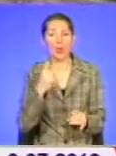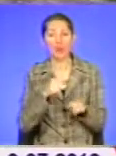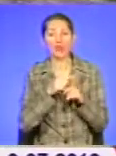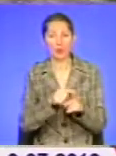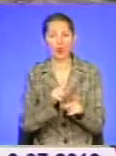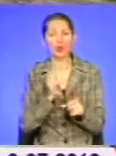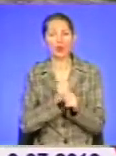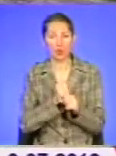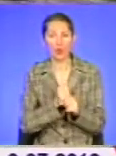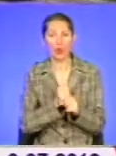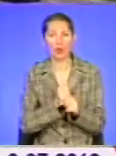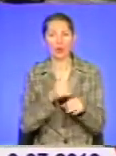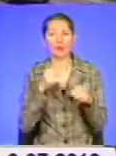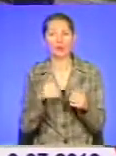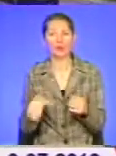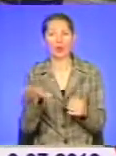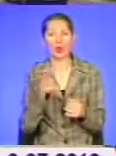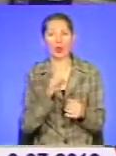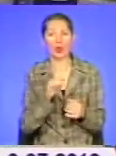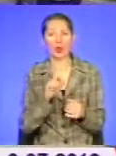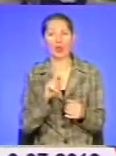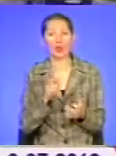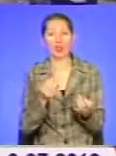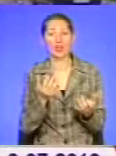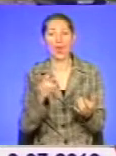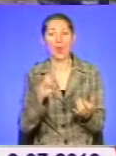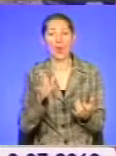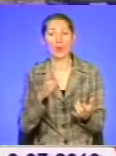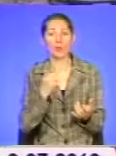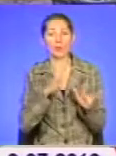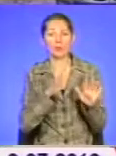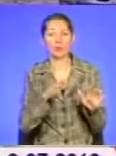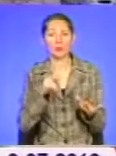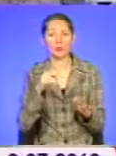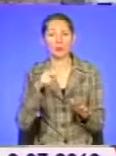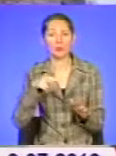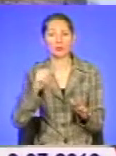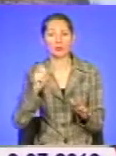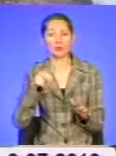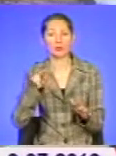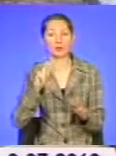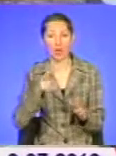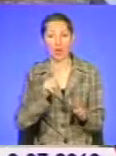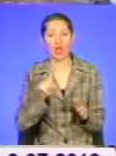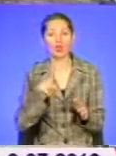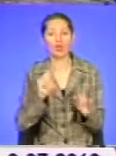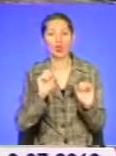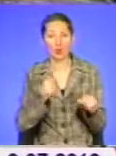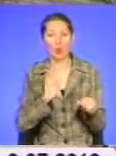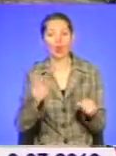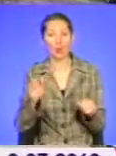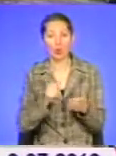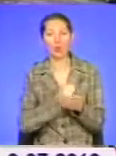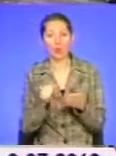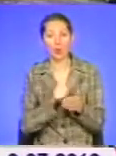що зробимо, все. Ще як був перший заступник Петро Дмитрович Ландяк, то ще щось можна було вибити.